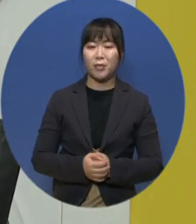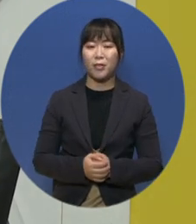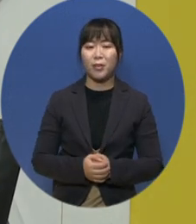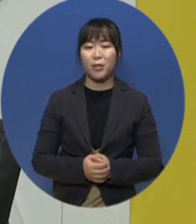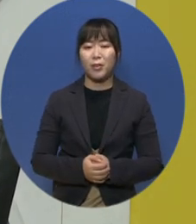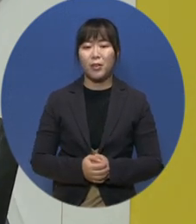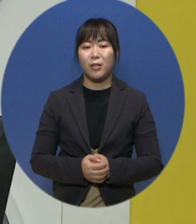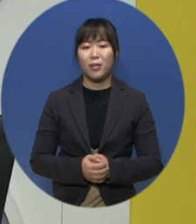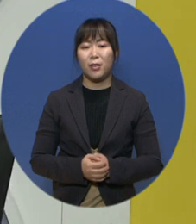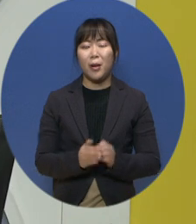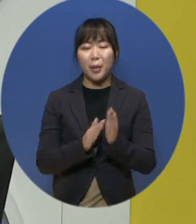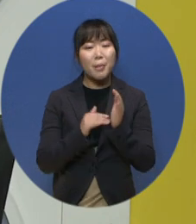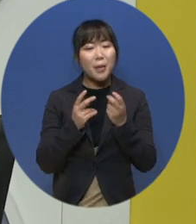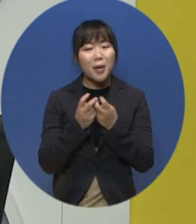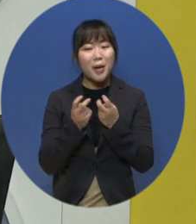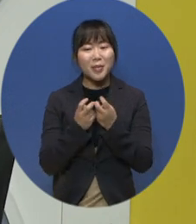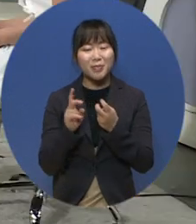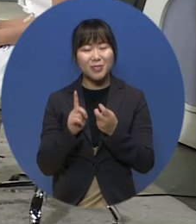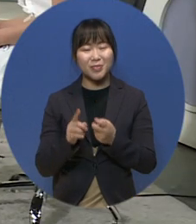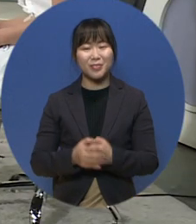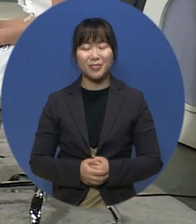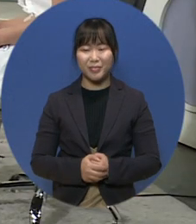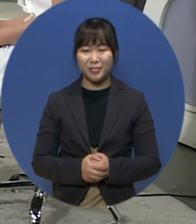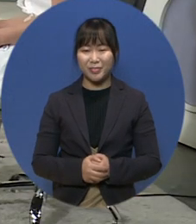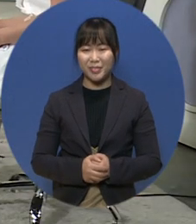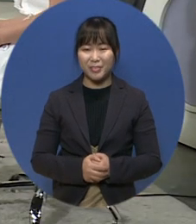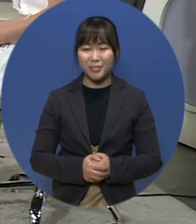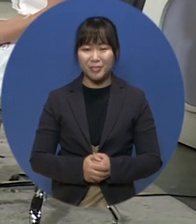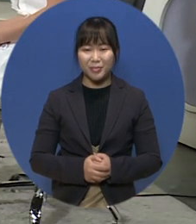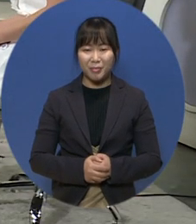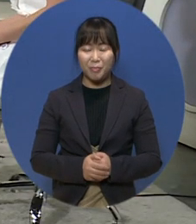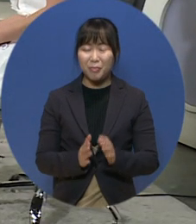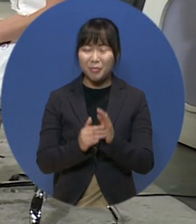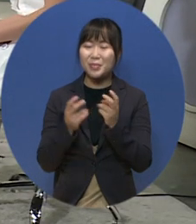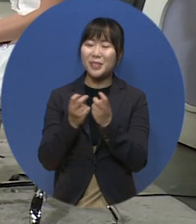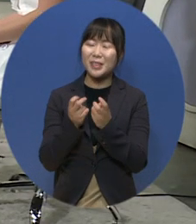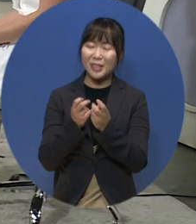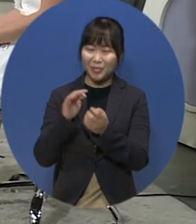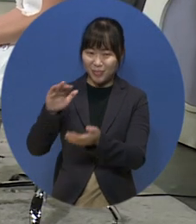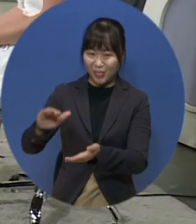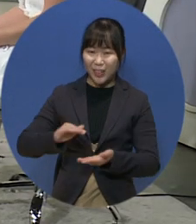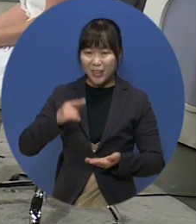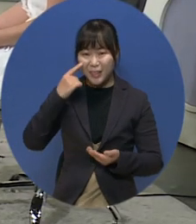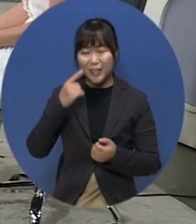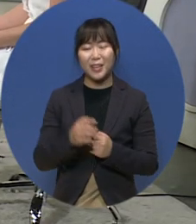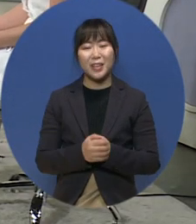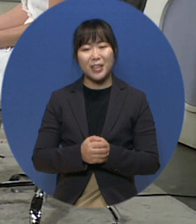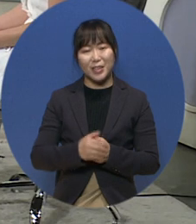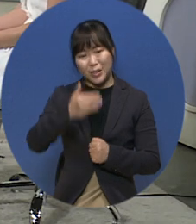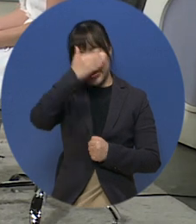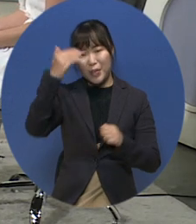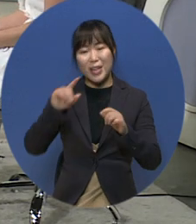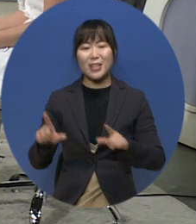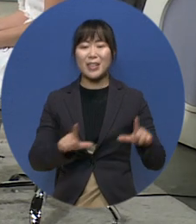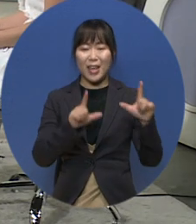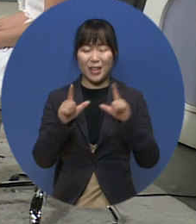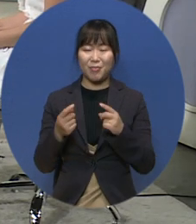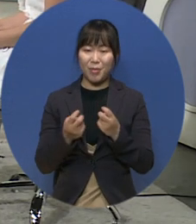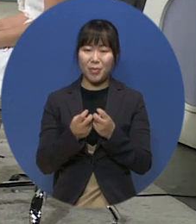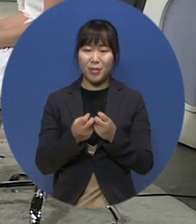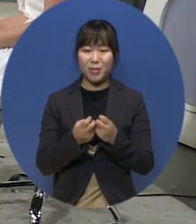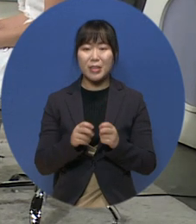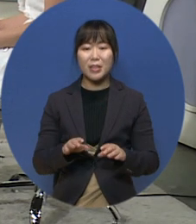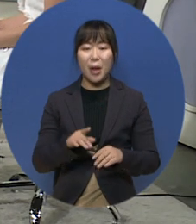별 말씀이에요. 그 비결이. 아, 비결이요? 네. 비결을 좀 알려주세요. 저희들. 젊게 사는 비결. 아,